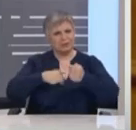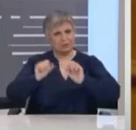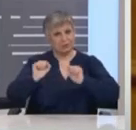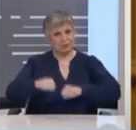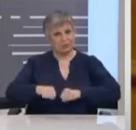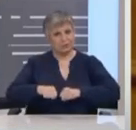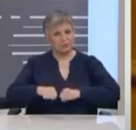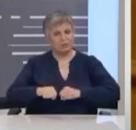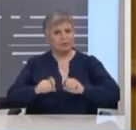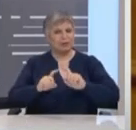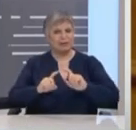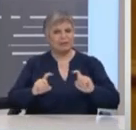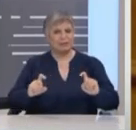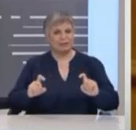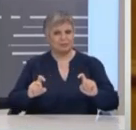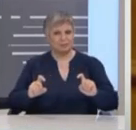είναι η